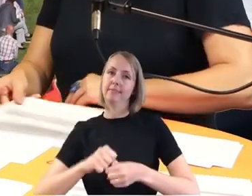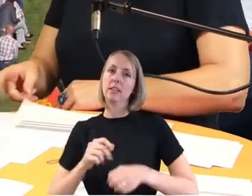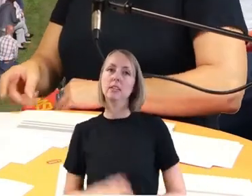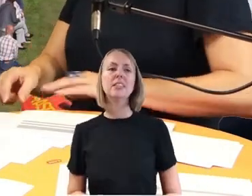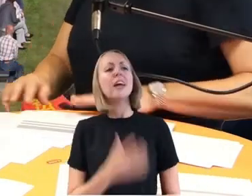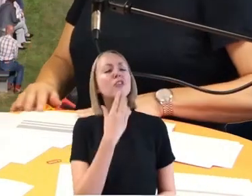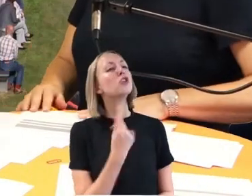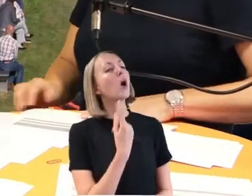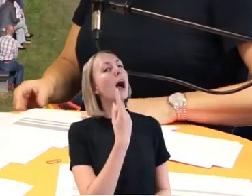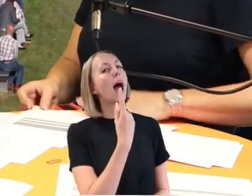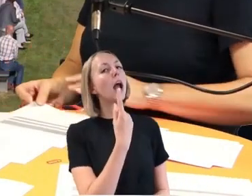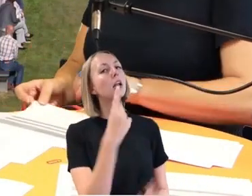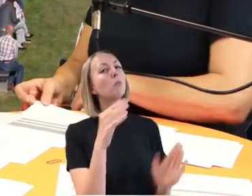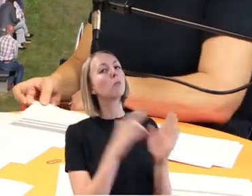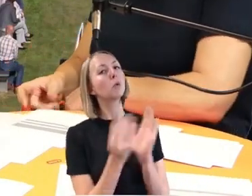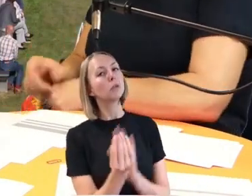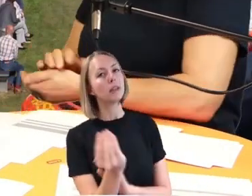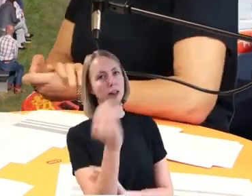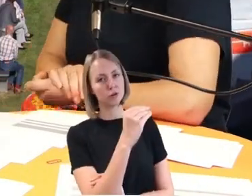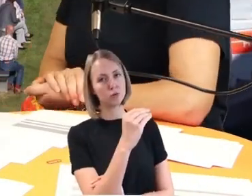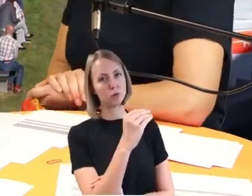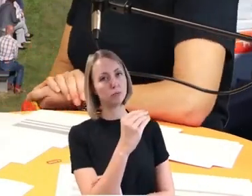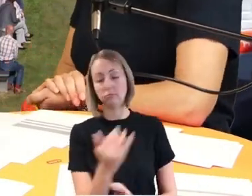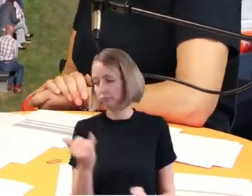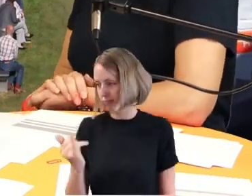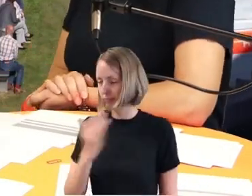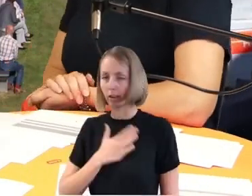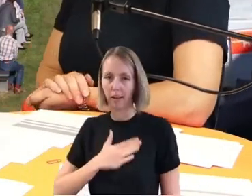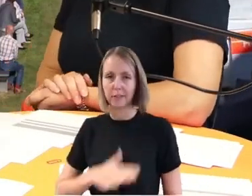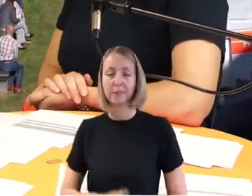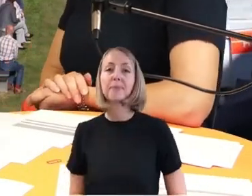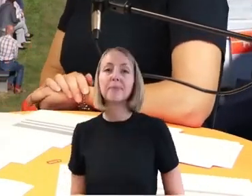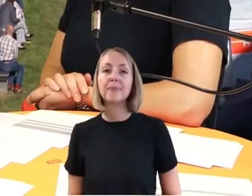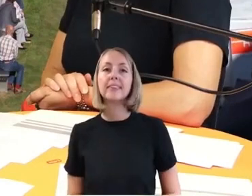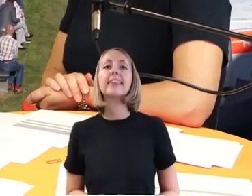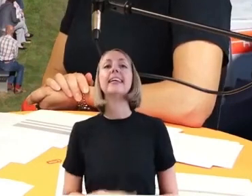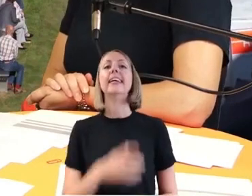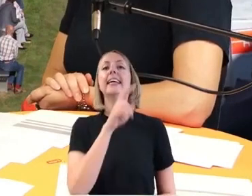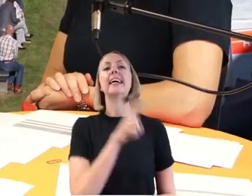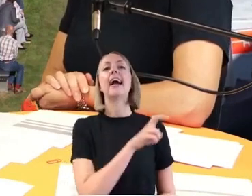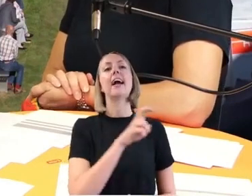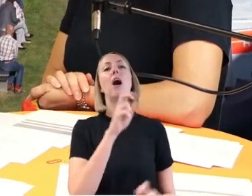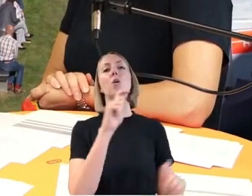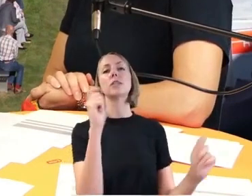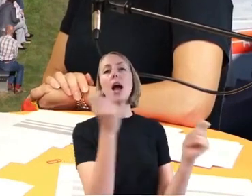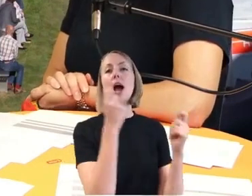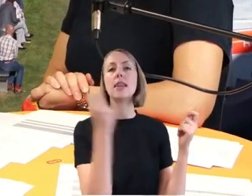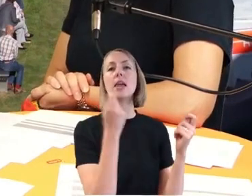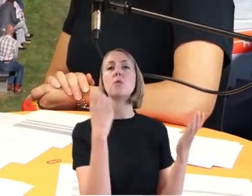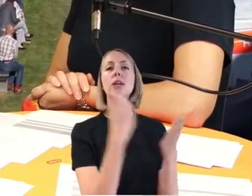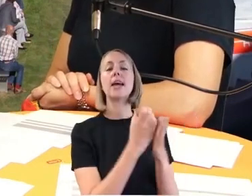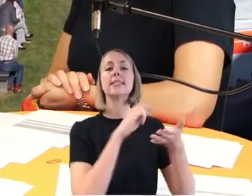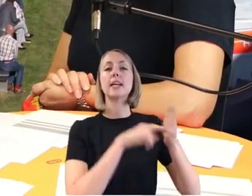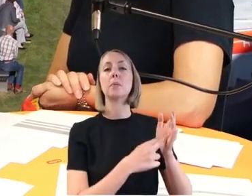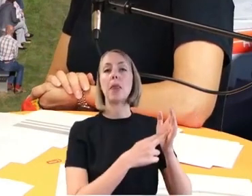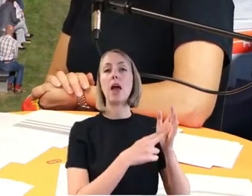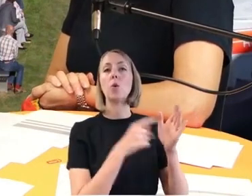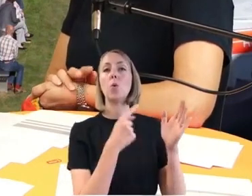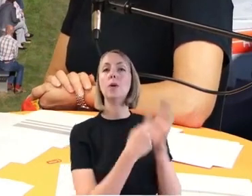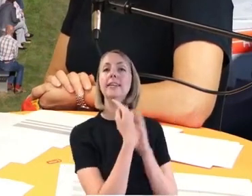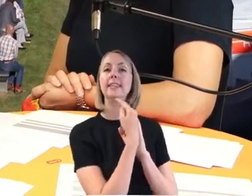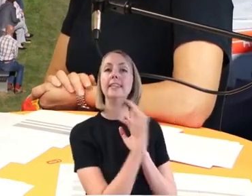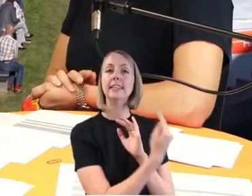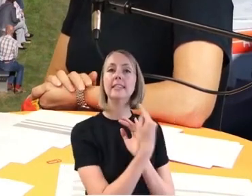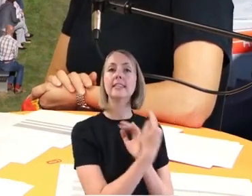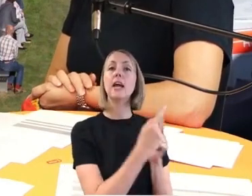Ich möchte noch einen Aspekt erwähnen, denn die Krankenhausalarm- und Einsatzplanung liegt originär nicht im